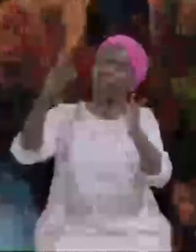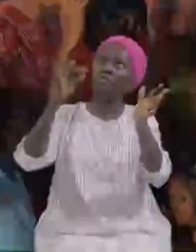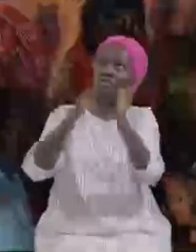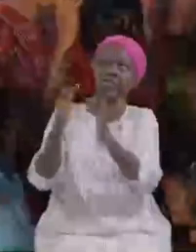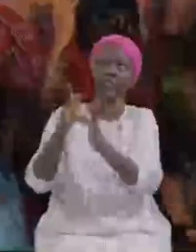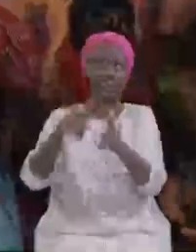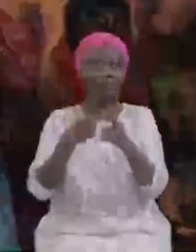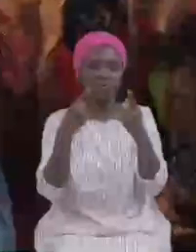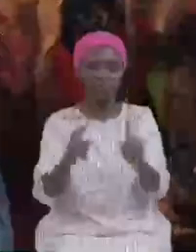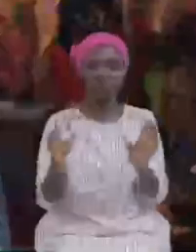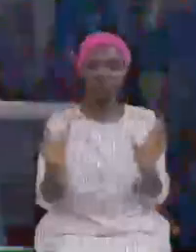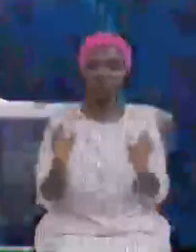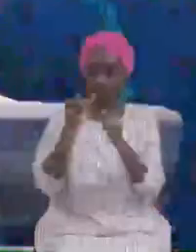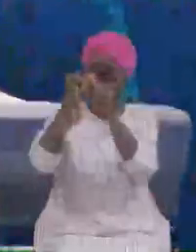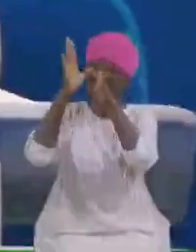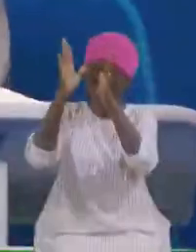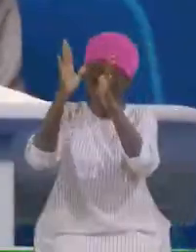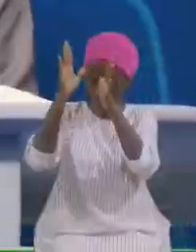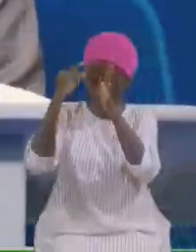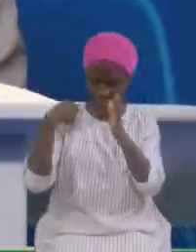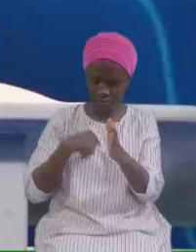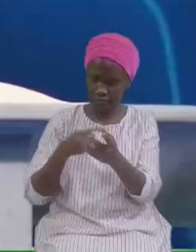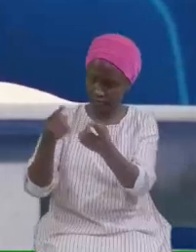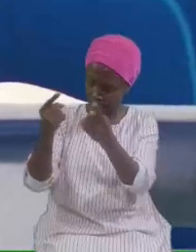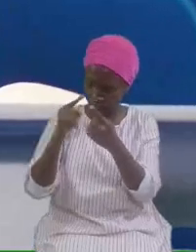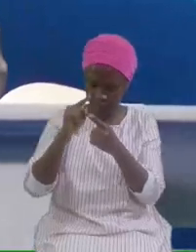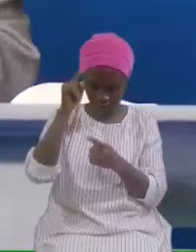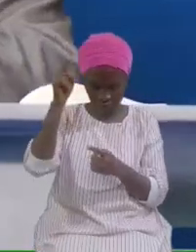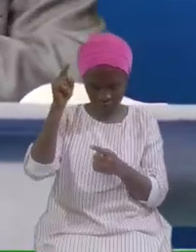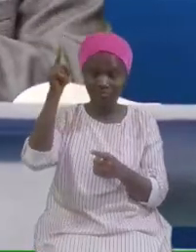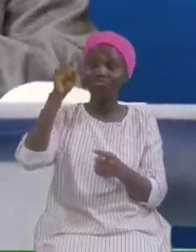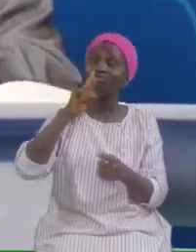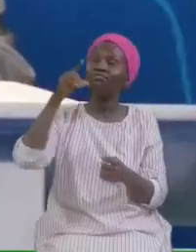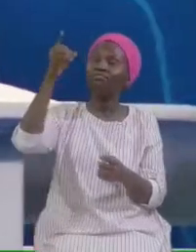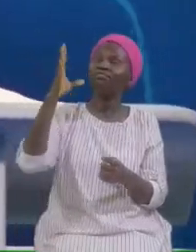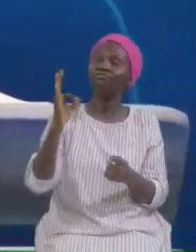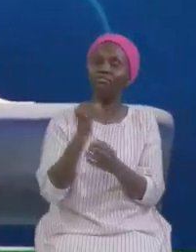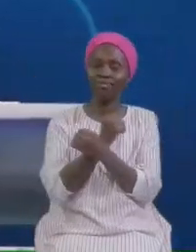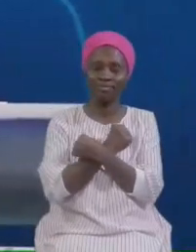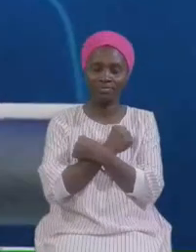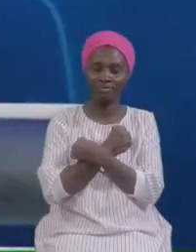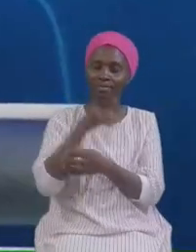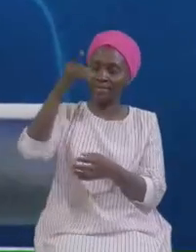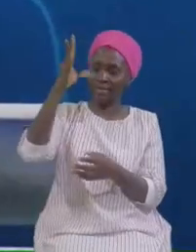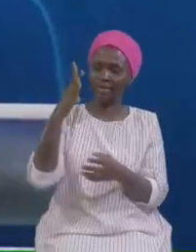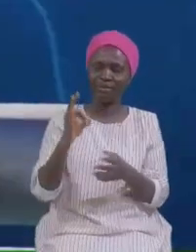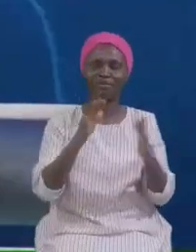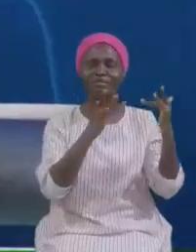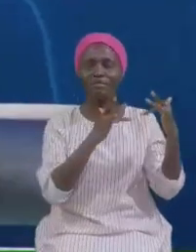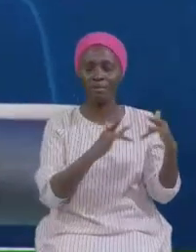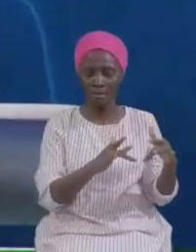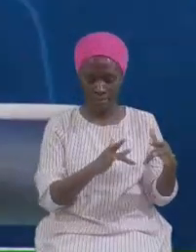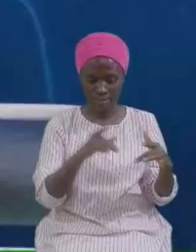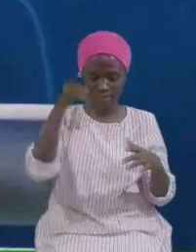fait. Père, nous venons à toi. Tu es le Dieu d'amour, le Dieu de